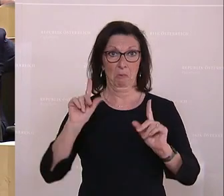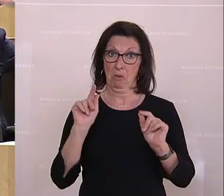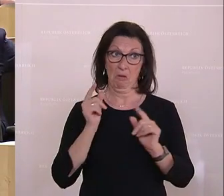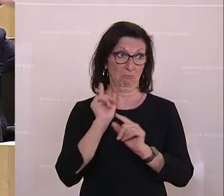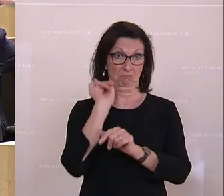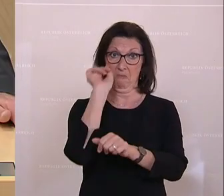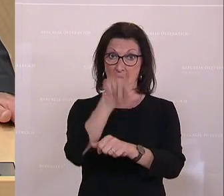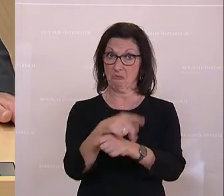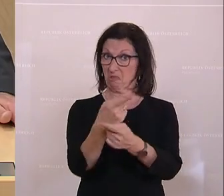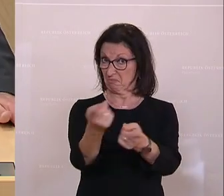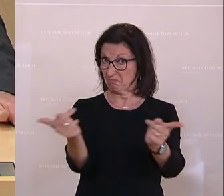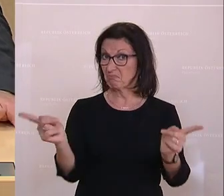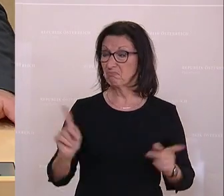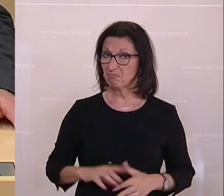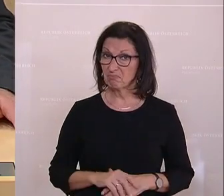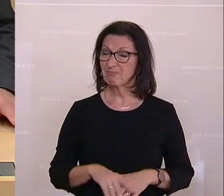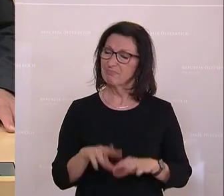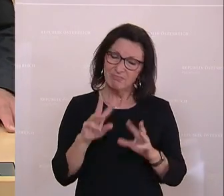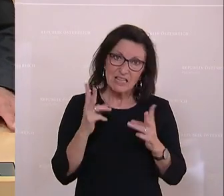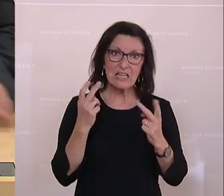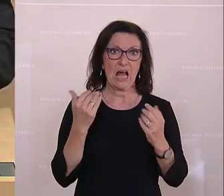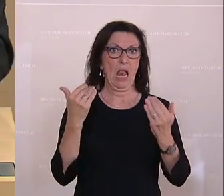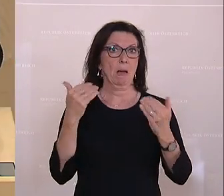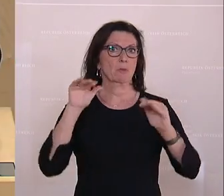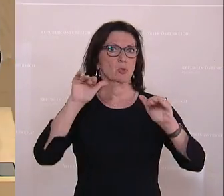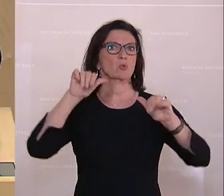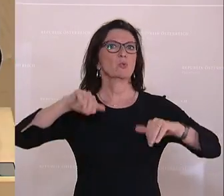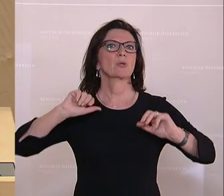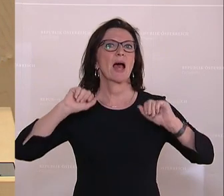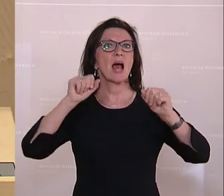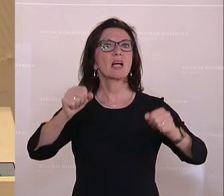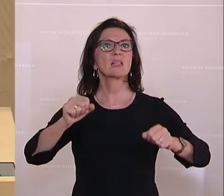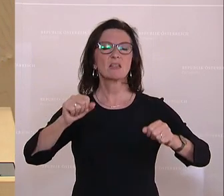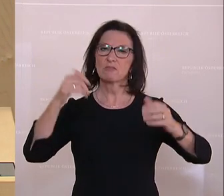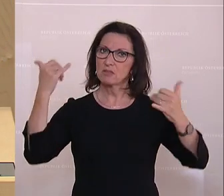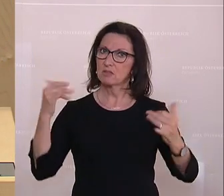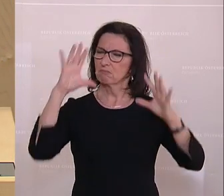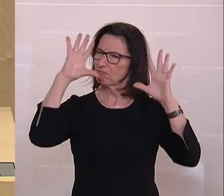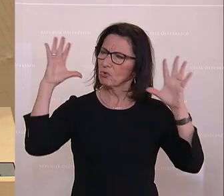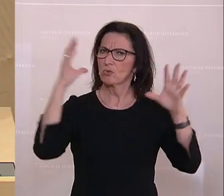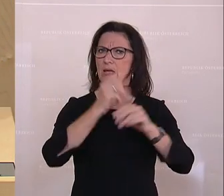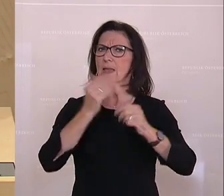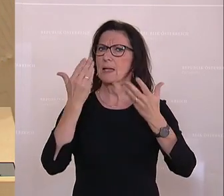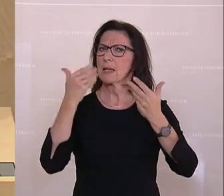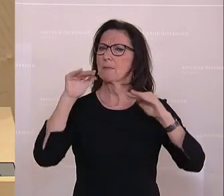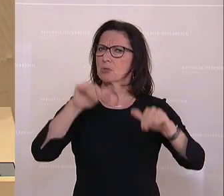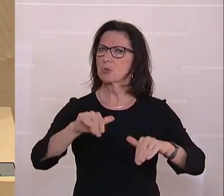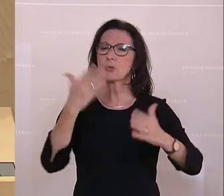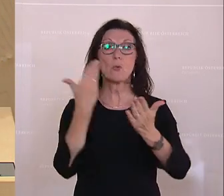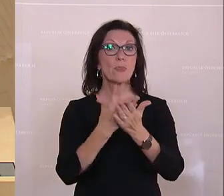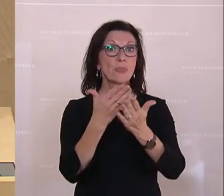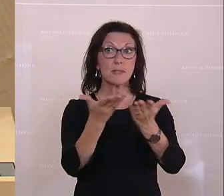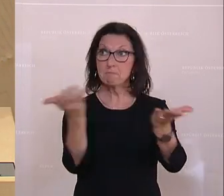hier im Klimaschutz aktiv zu sein und den Klimaschutz in den Vordergrund zu stellen. In diesem Sinne lade ich